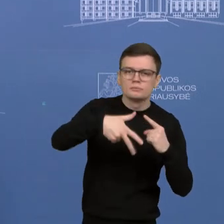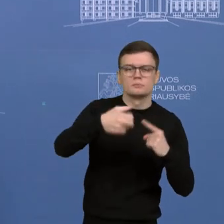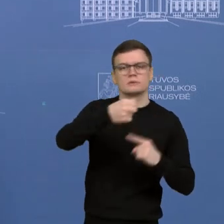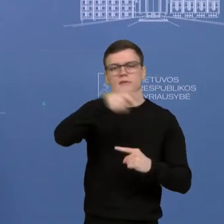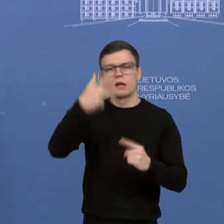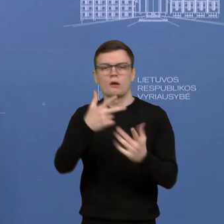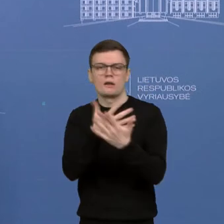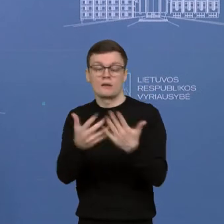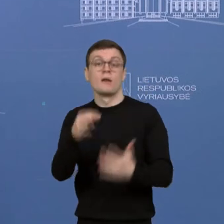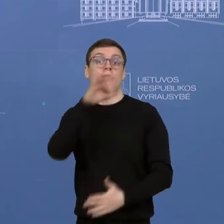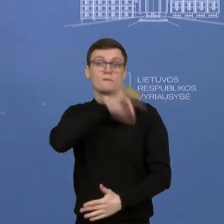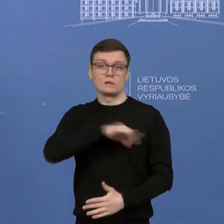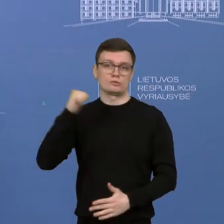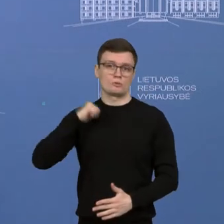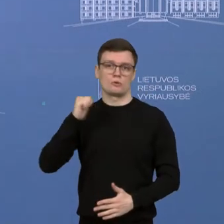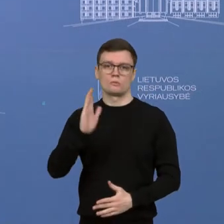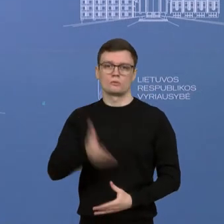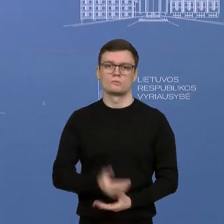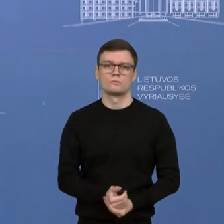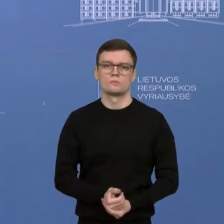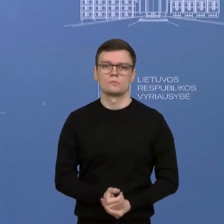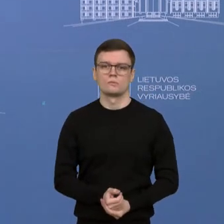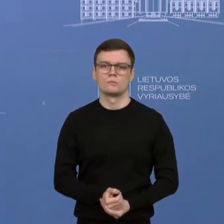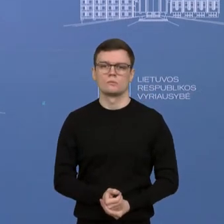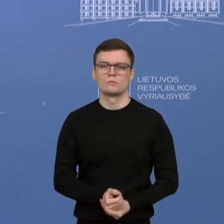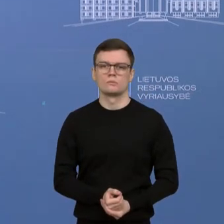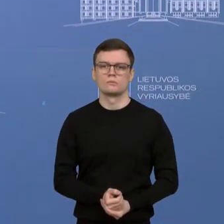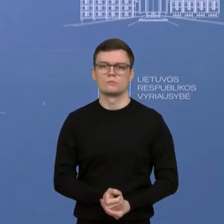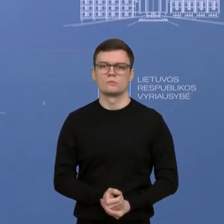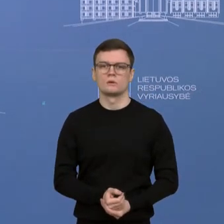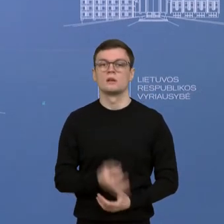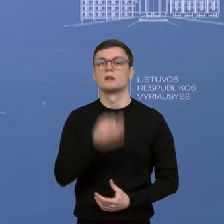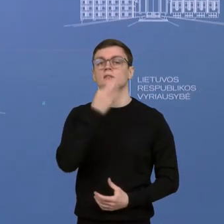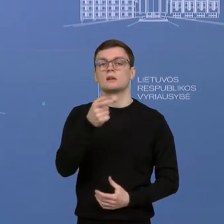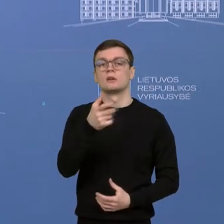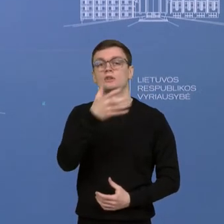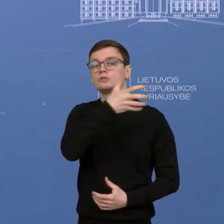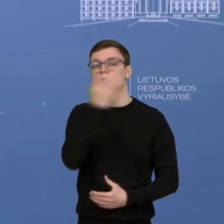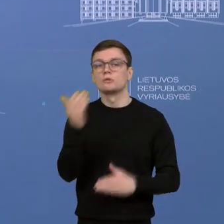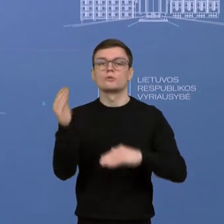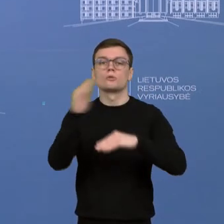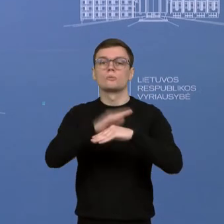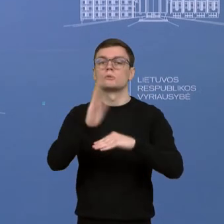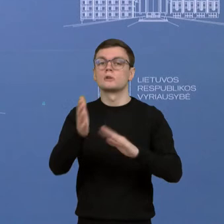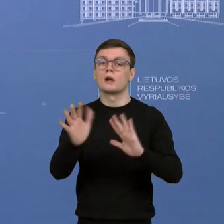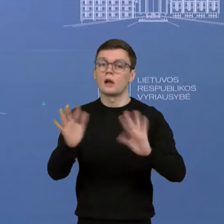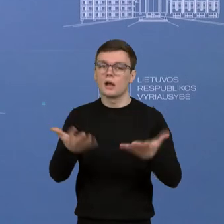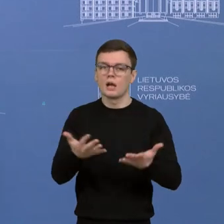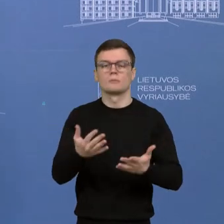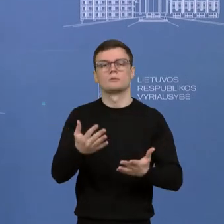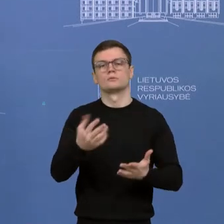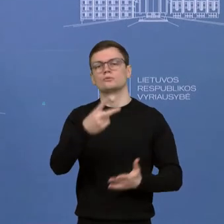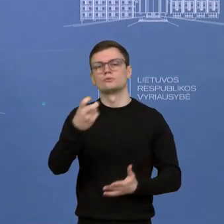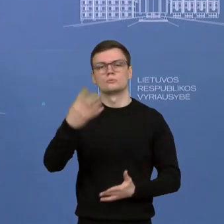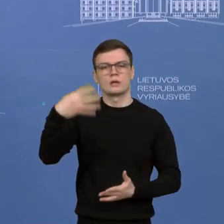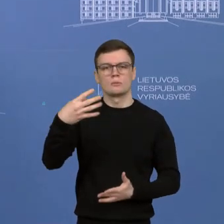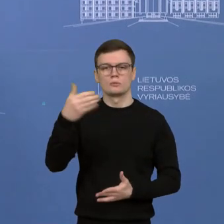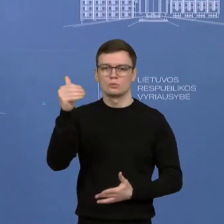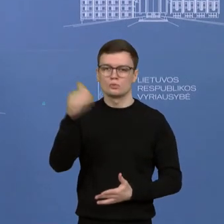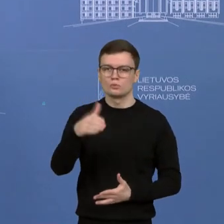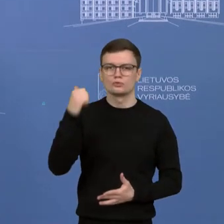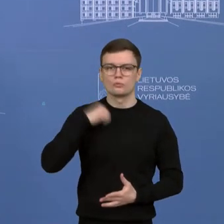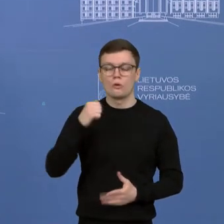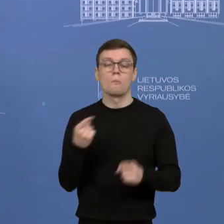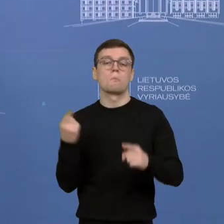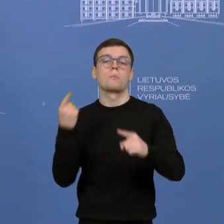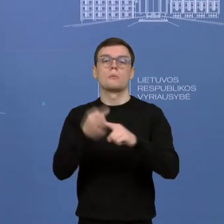gyventojams. Jūs minėjote, kad prieiga prie šildymo kompensacijų turi maždaug 250 tūkstančių asmenų. Kiek papildomai